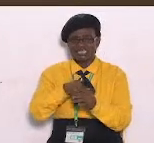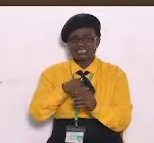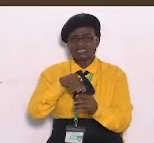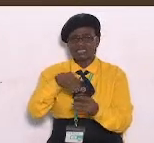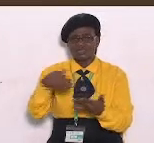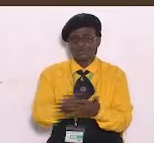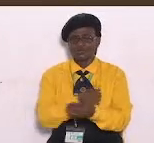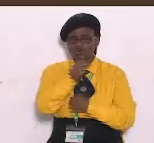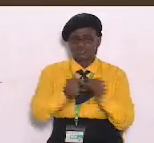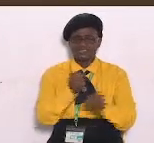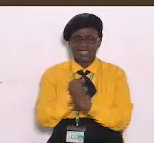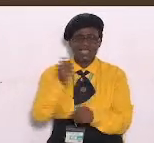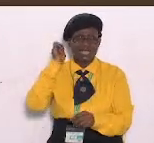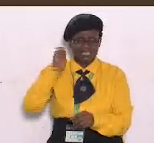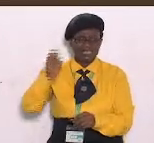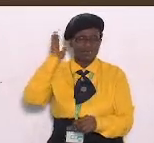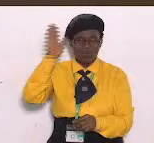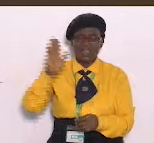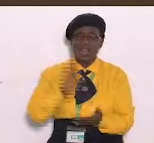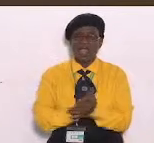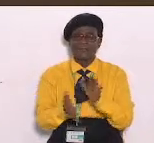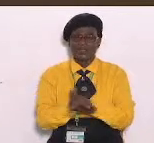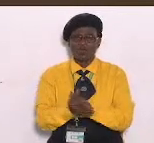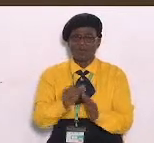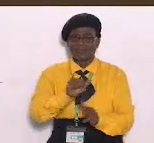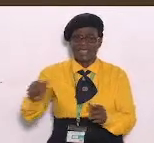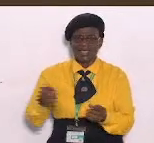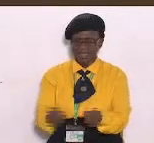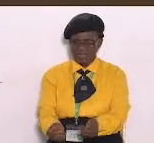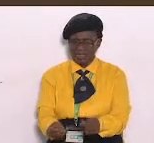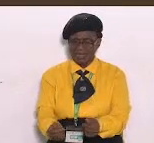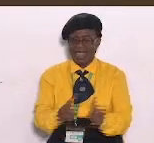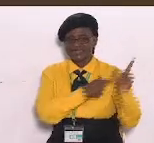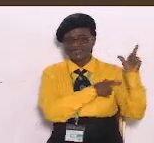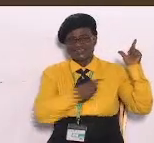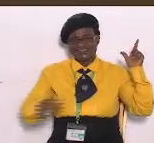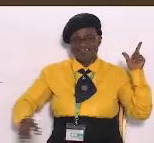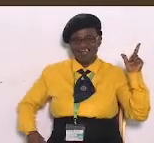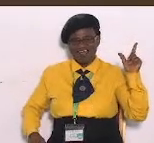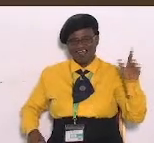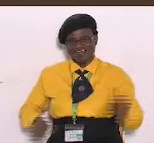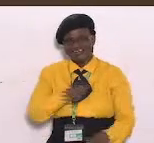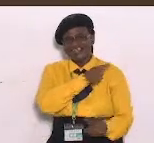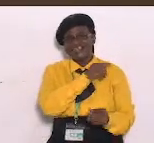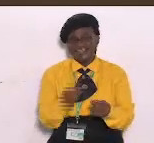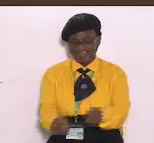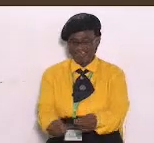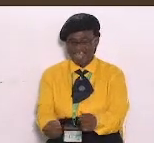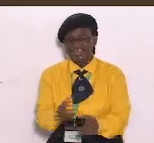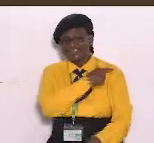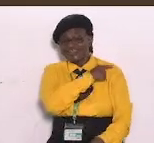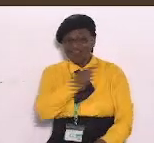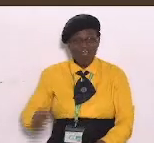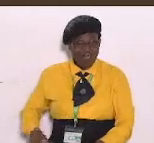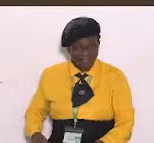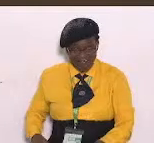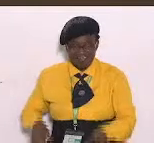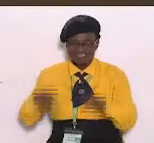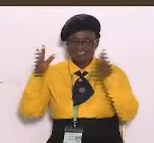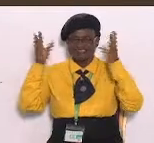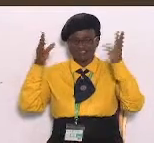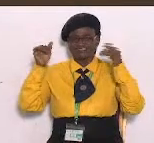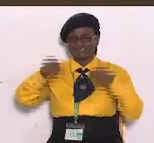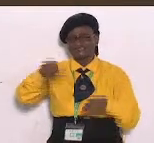loyer mais dans l'année nouvelle il est devenu